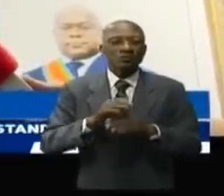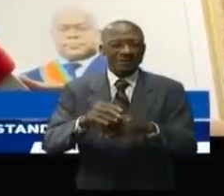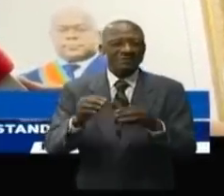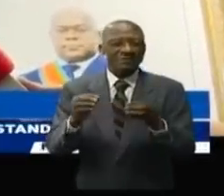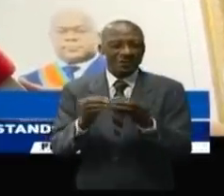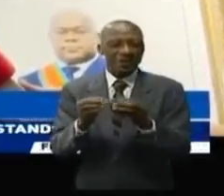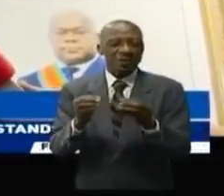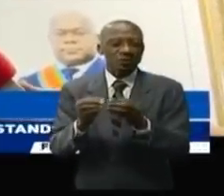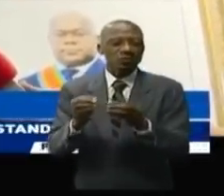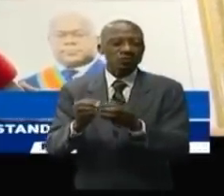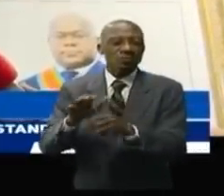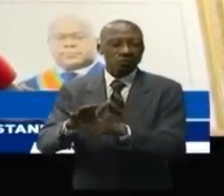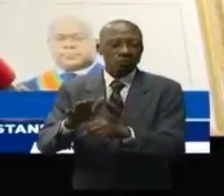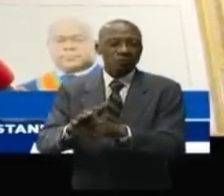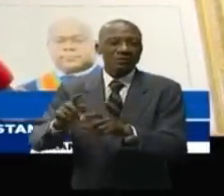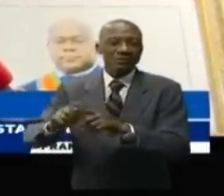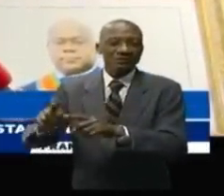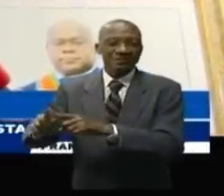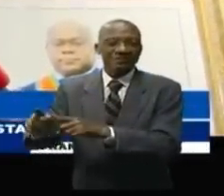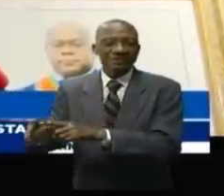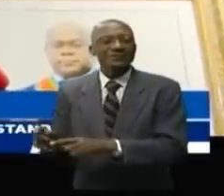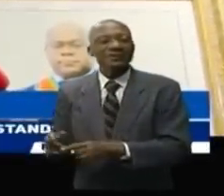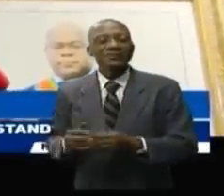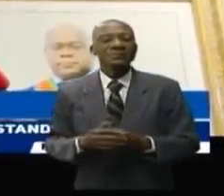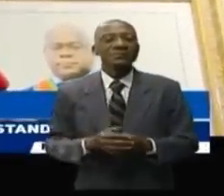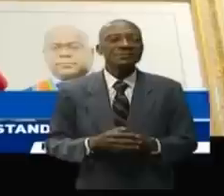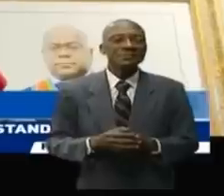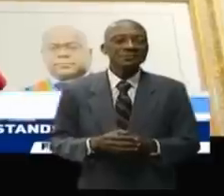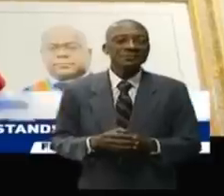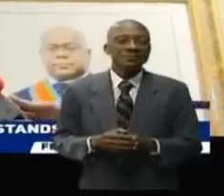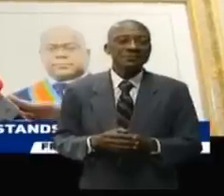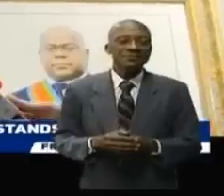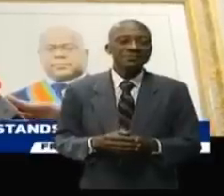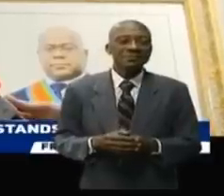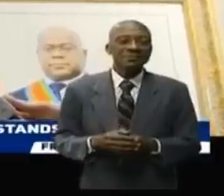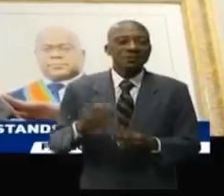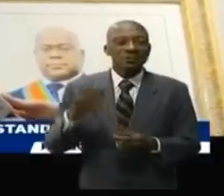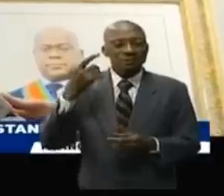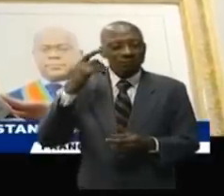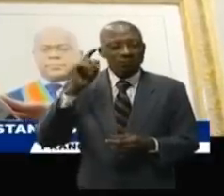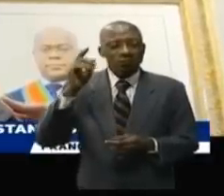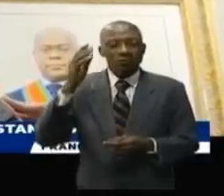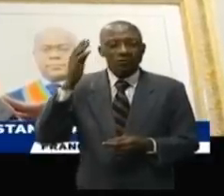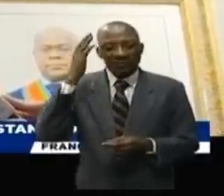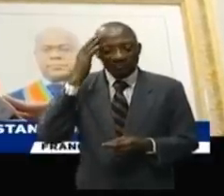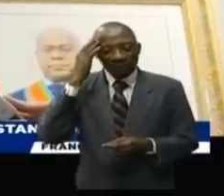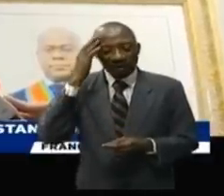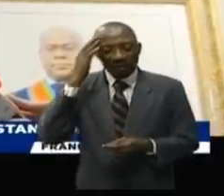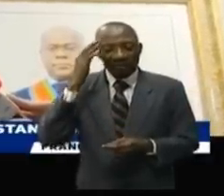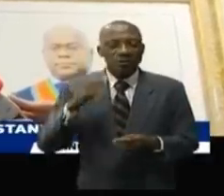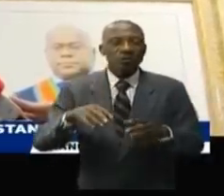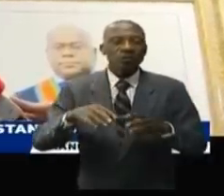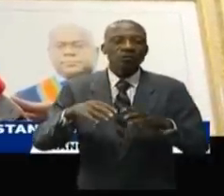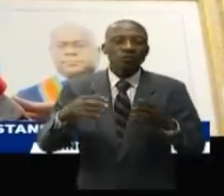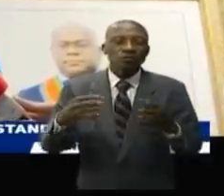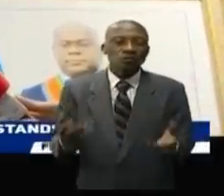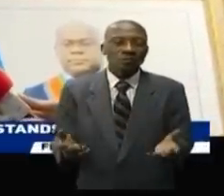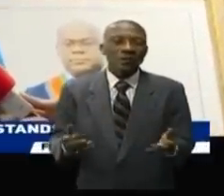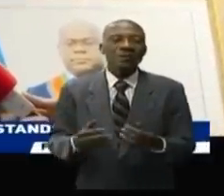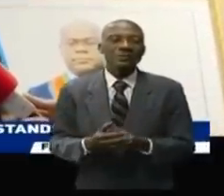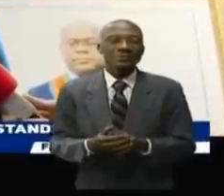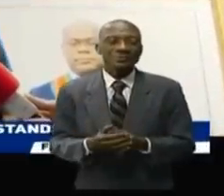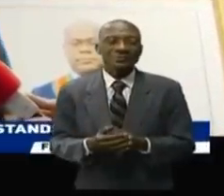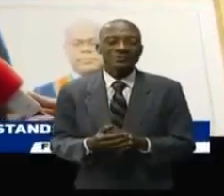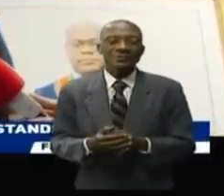président de la République a parlé de ces questions d'agression G23, appuyées par le mandat. Il a fait au sommet des Nations